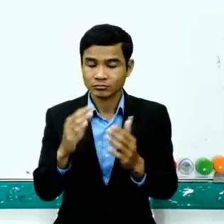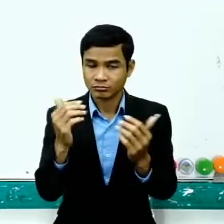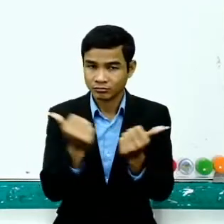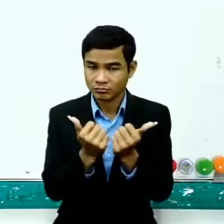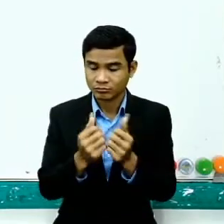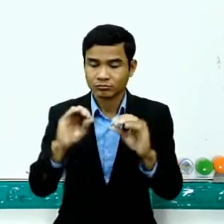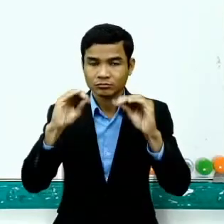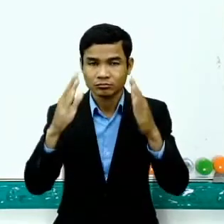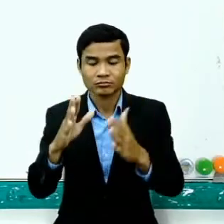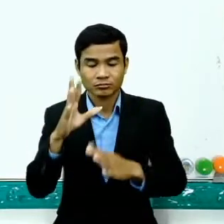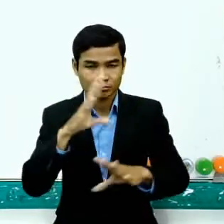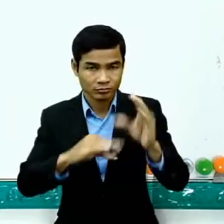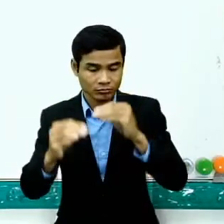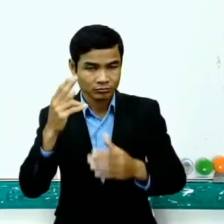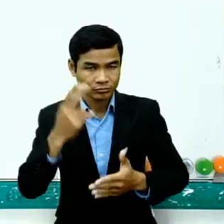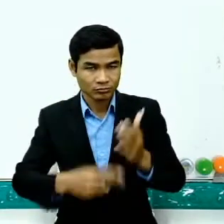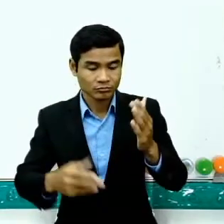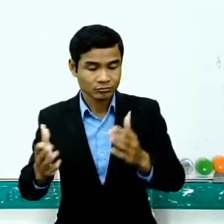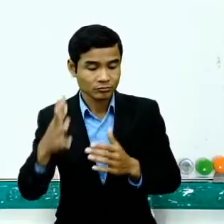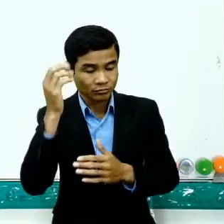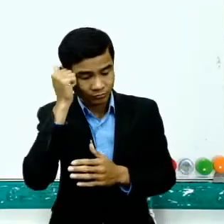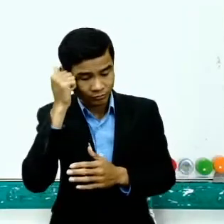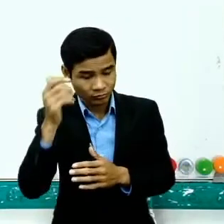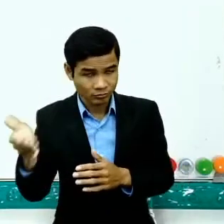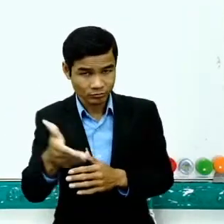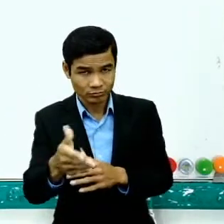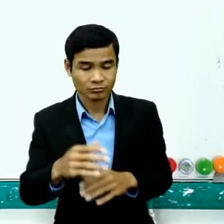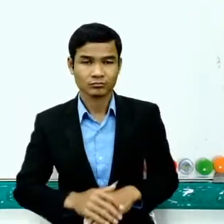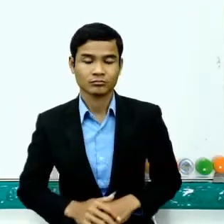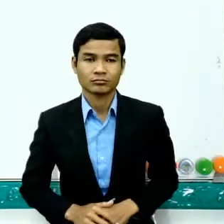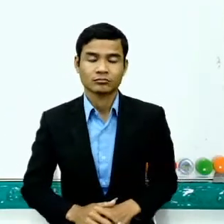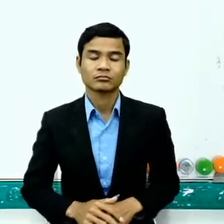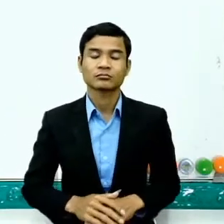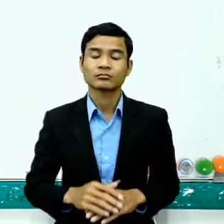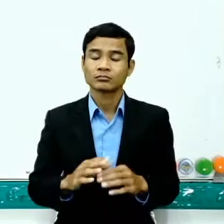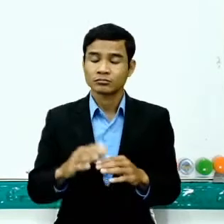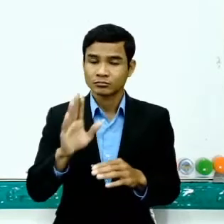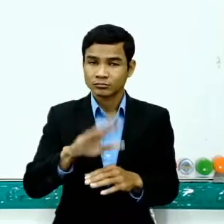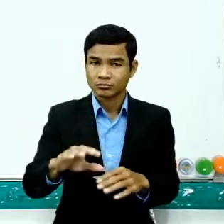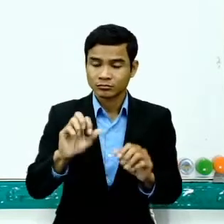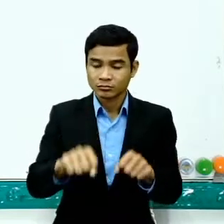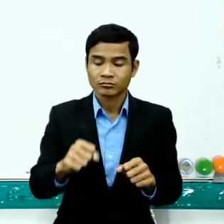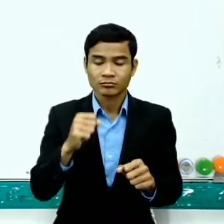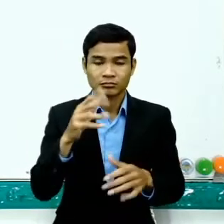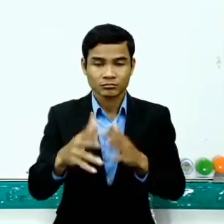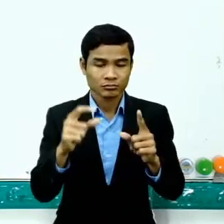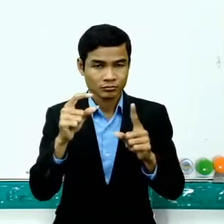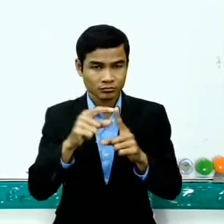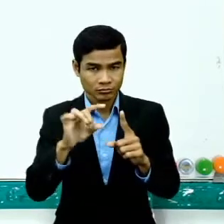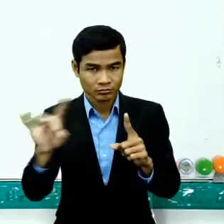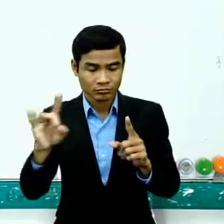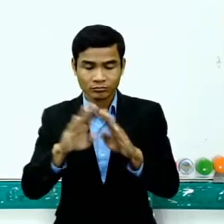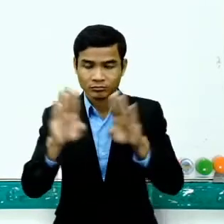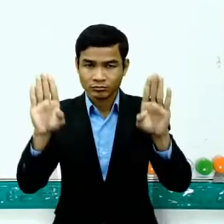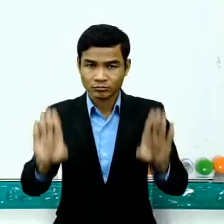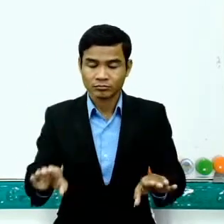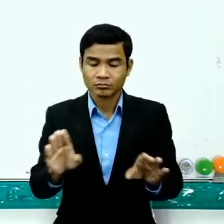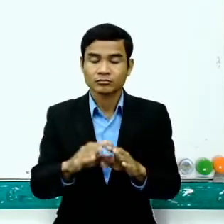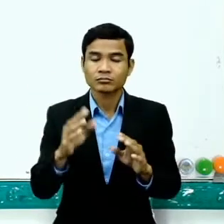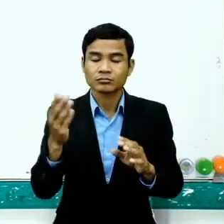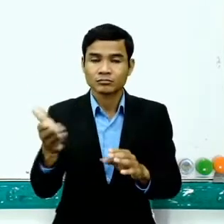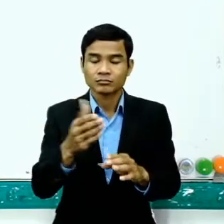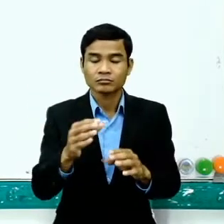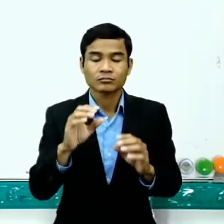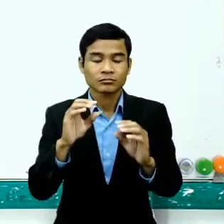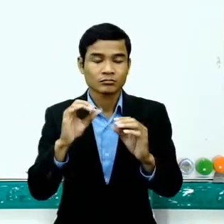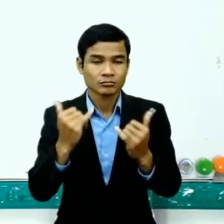ta nẹt rồi riêng đó nam anh con nó chăm ớt cha cứ dân đó cả ăn chiếc nó lỡ đặc hiện lần này nẹt